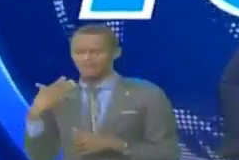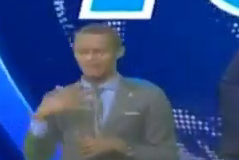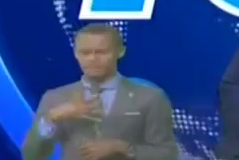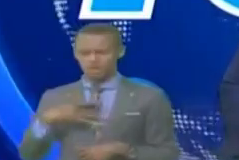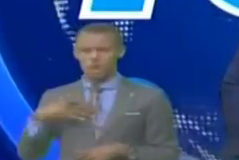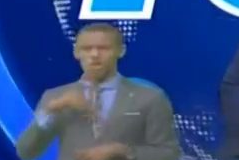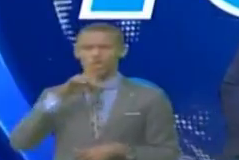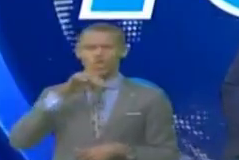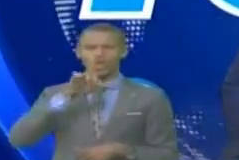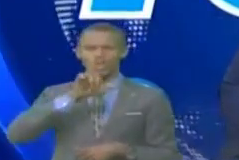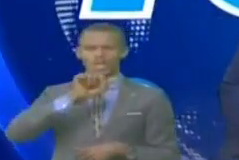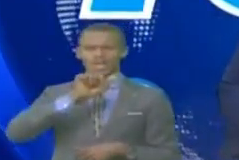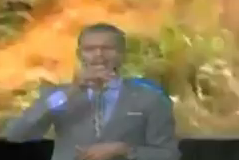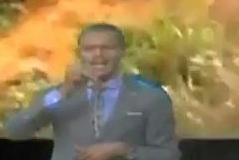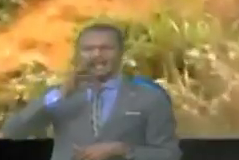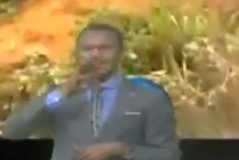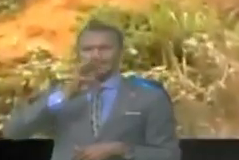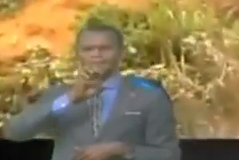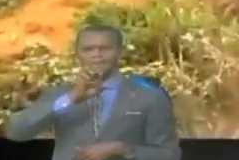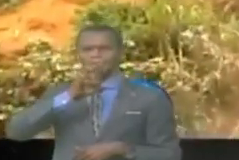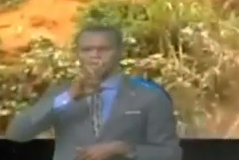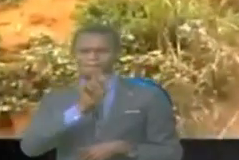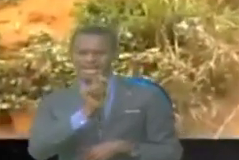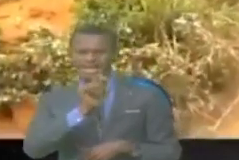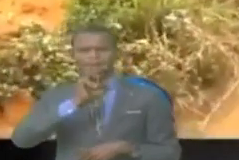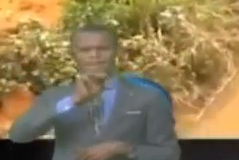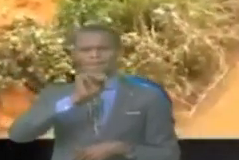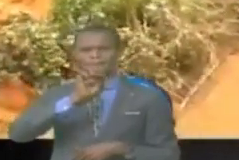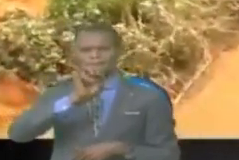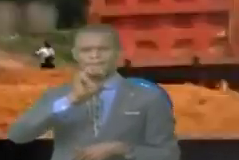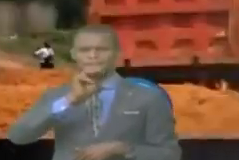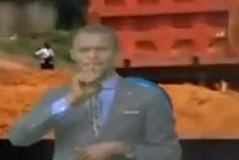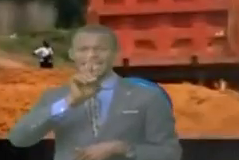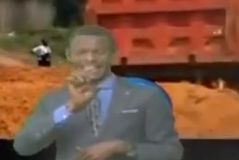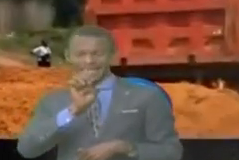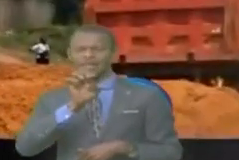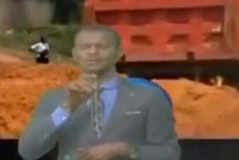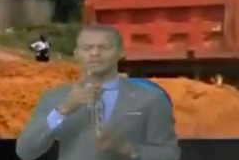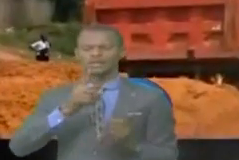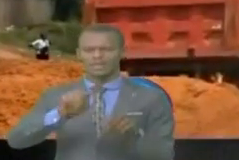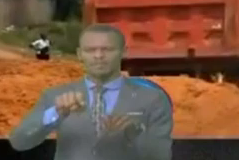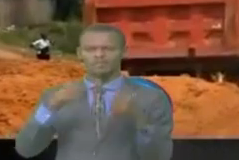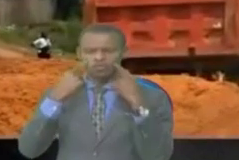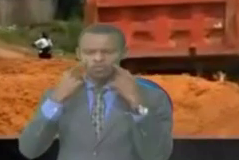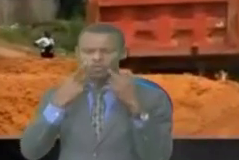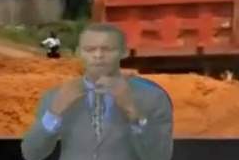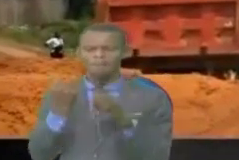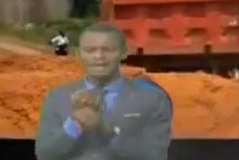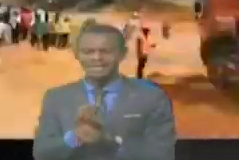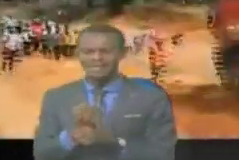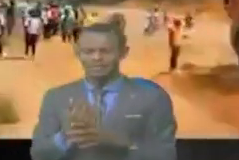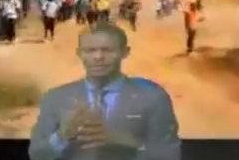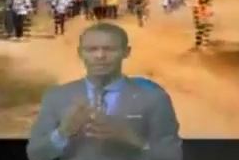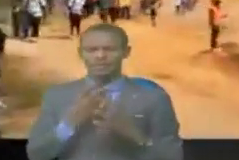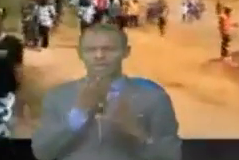nous en dit plus dans ce reportage. Nous sommes sur le site des travaux du projet de lutte anti-érosive